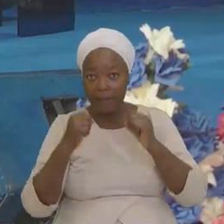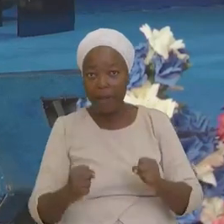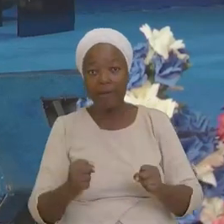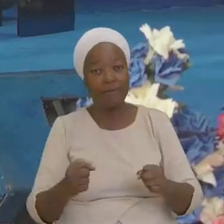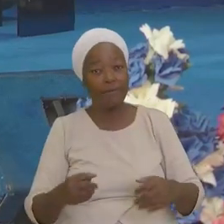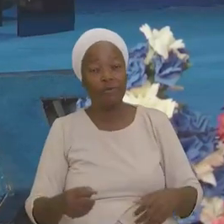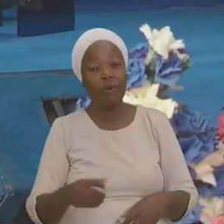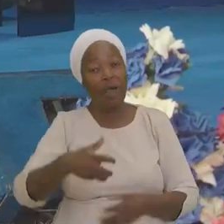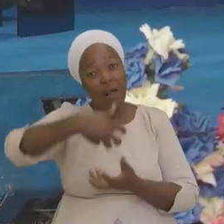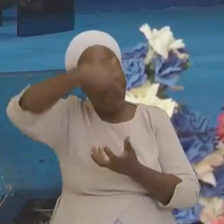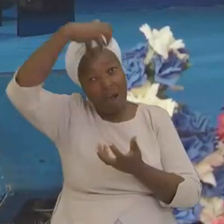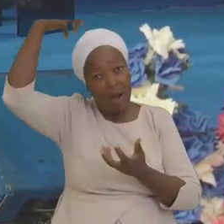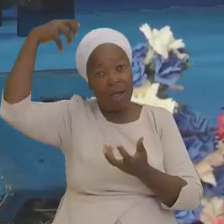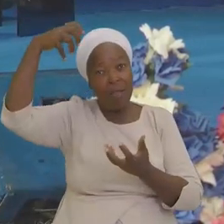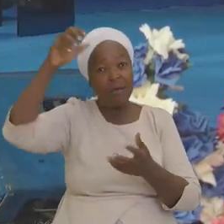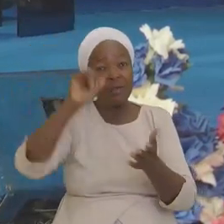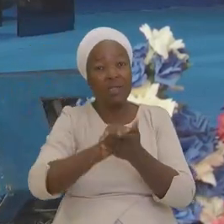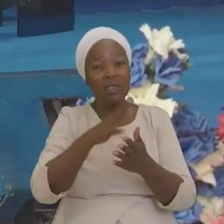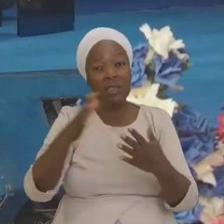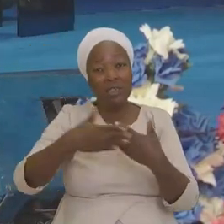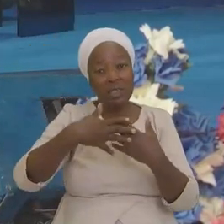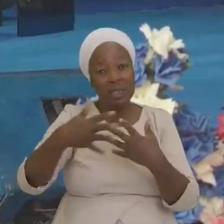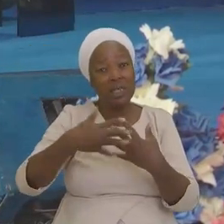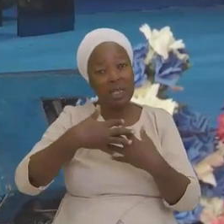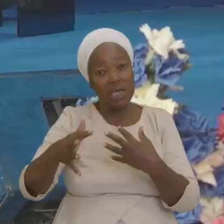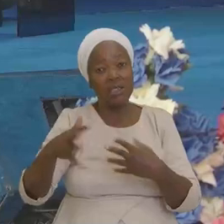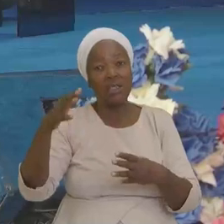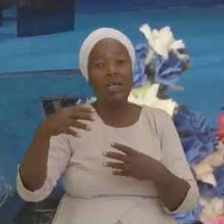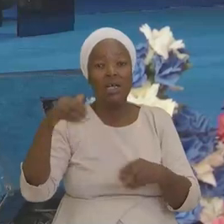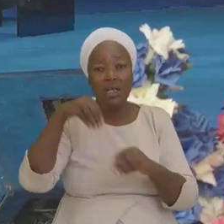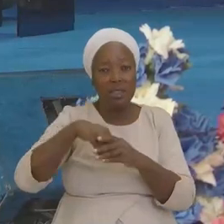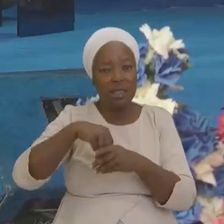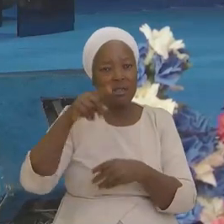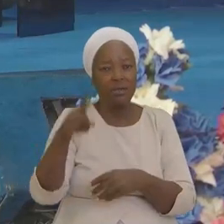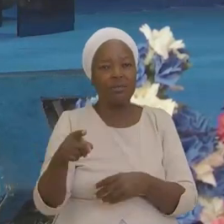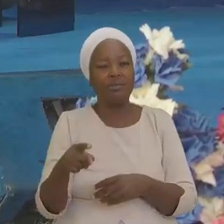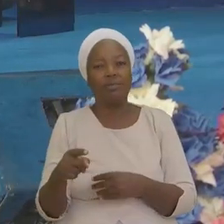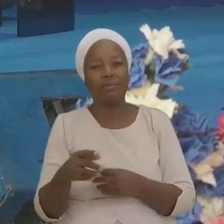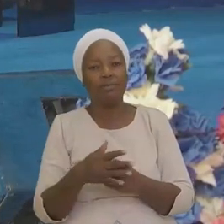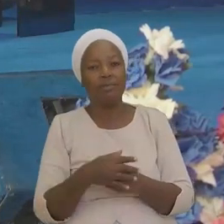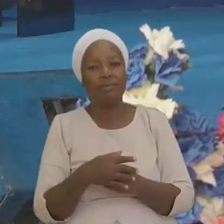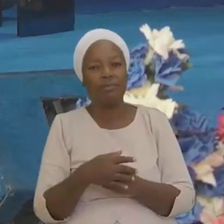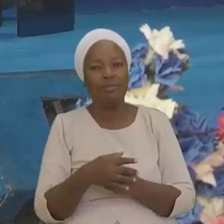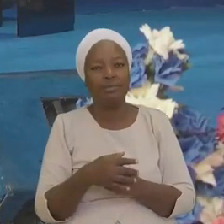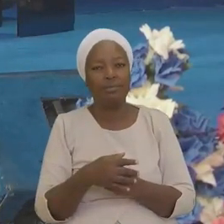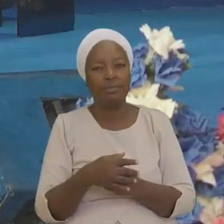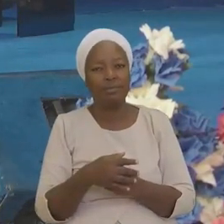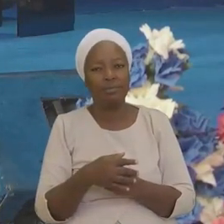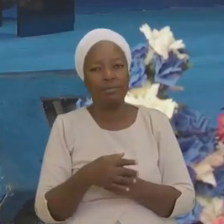Quand tu as un lion puissant qui est enfermé en toi.